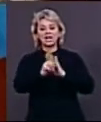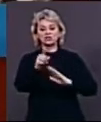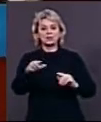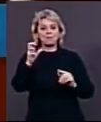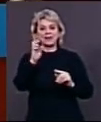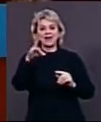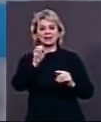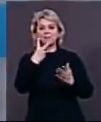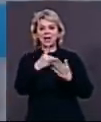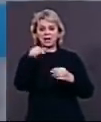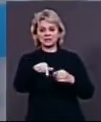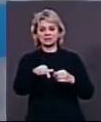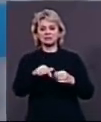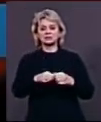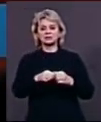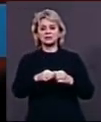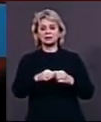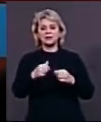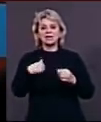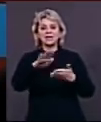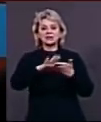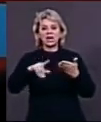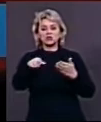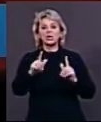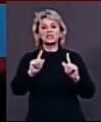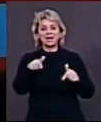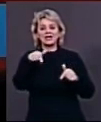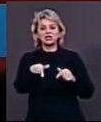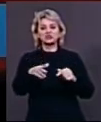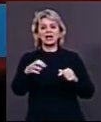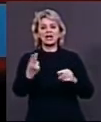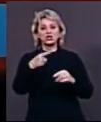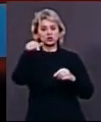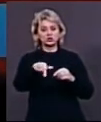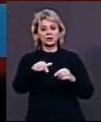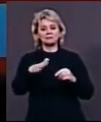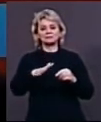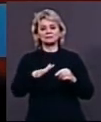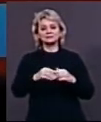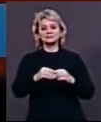«Бреда». Я решил пойти дальше. Я реально решил их отравить всем ядом.